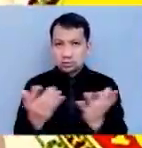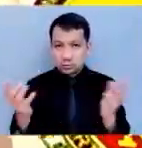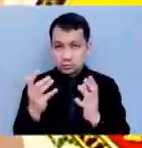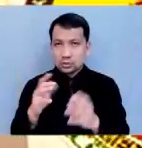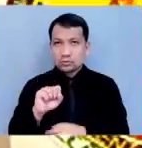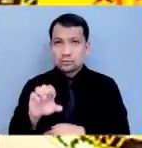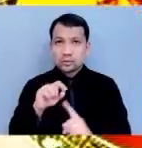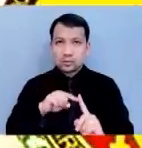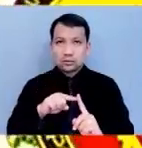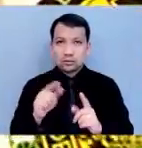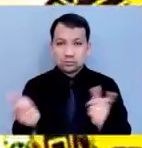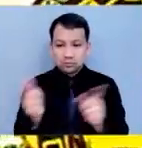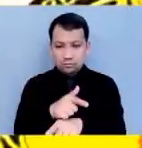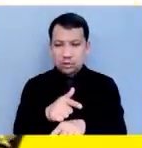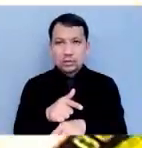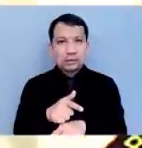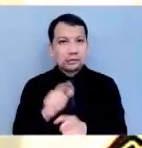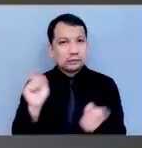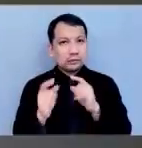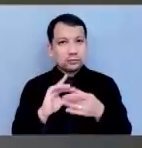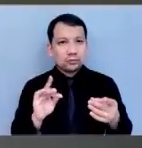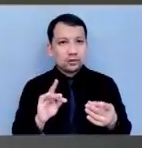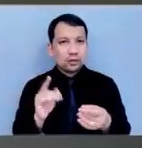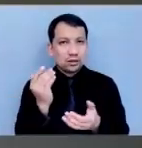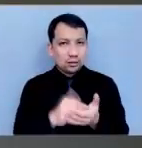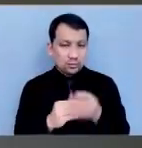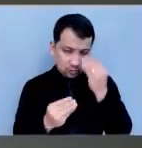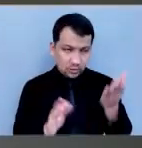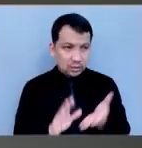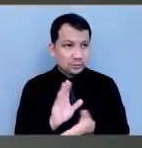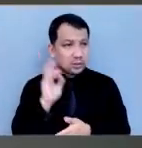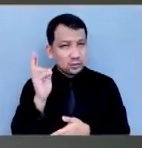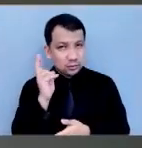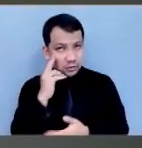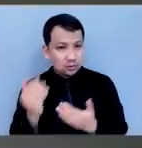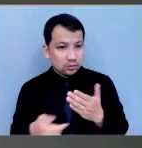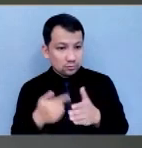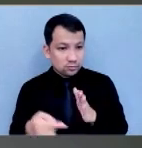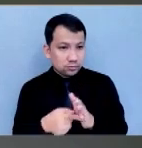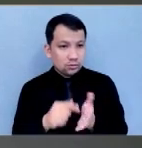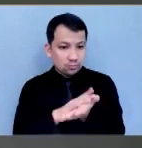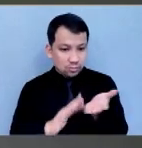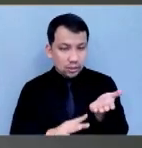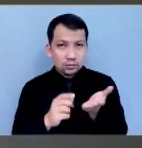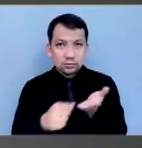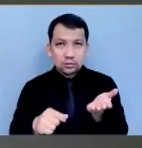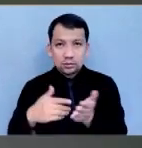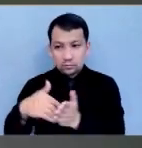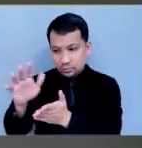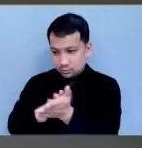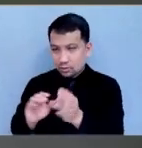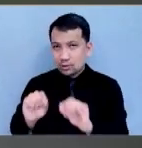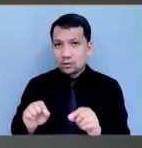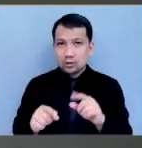akusadong bumaliktad na. Labag sa batas yun. At ang dali nung ano, kuna ng blood sample, ipahid kung saan, sabay